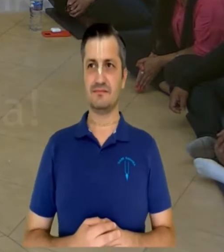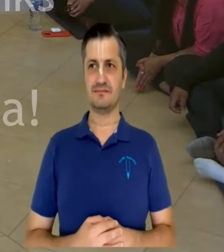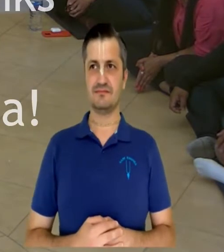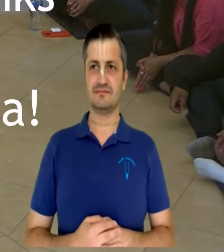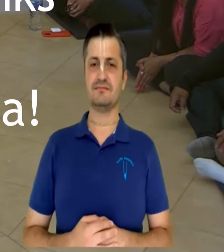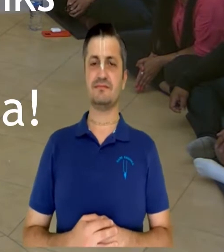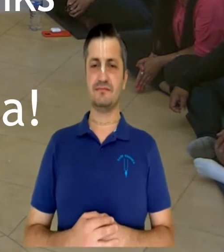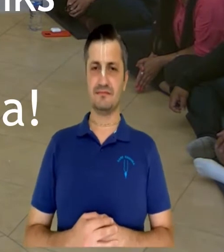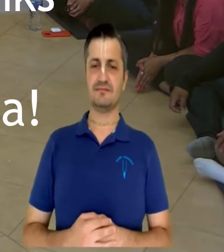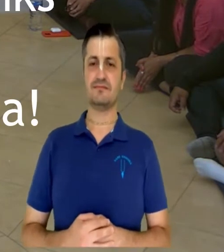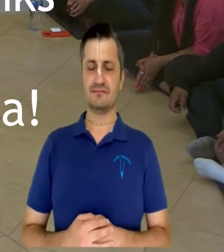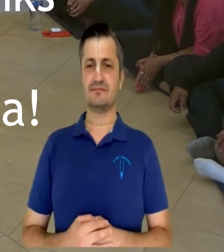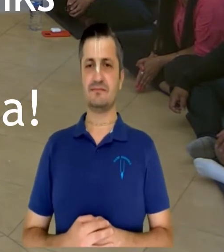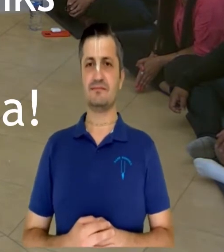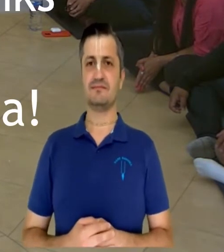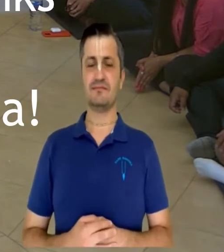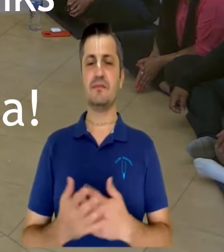जय